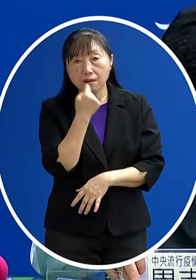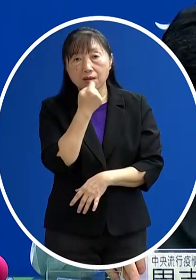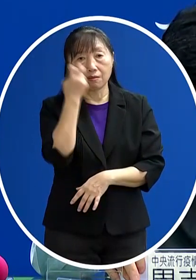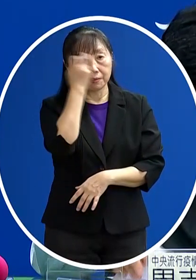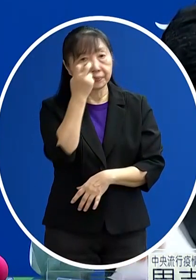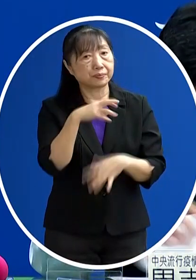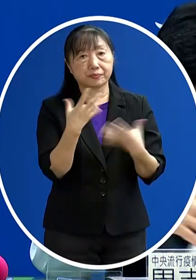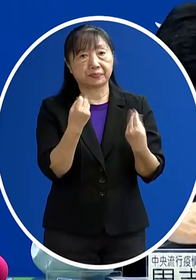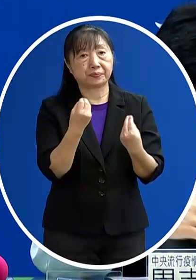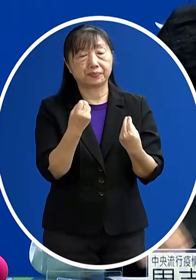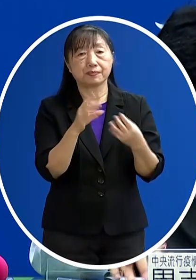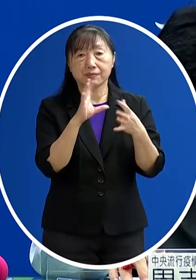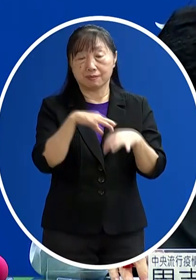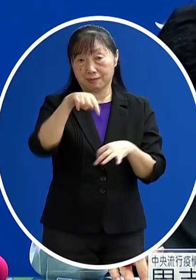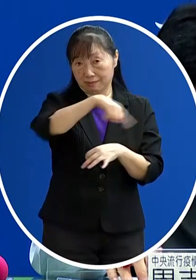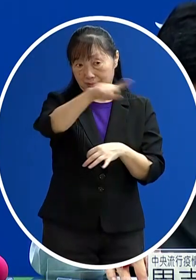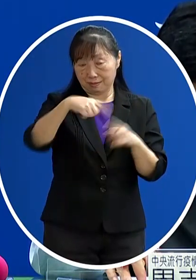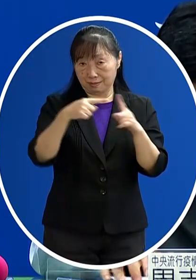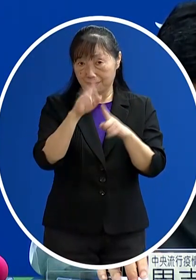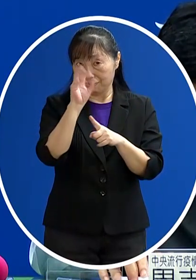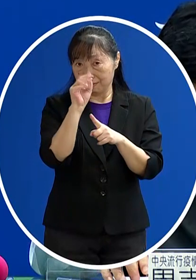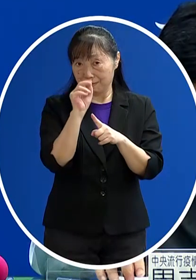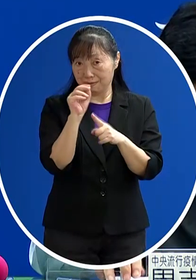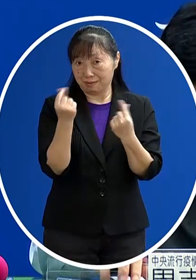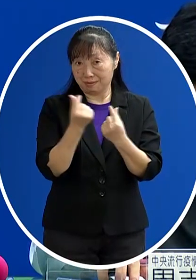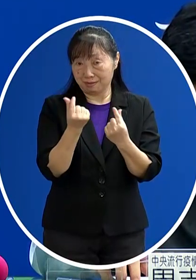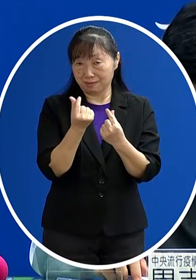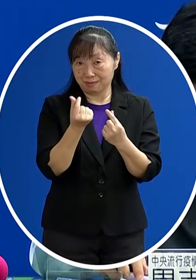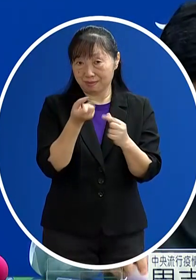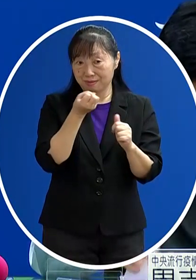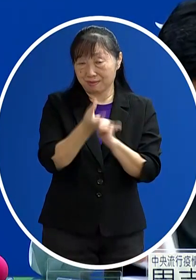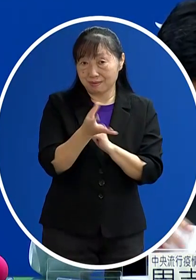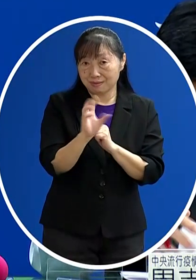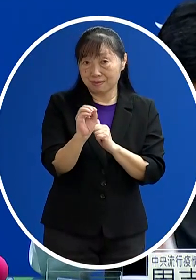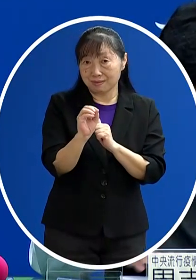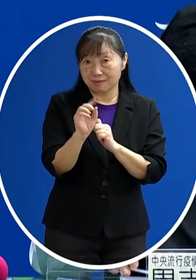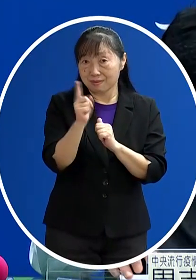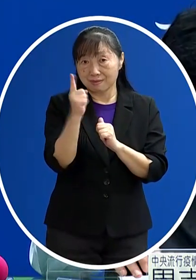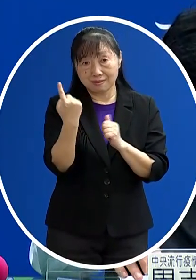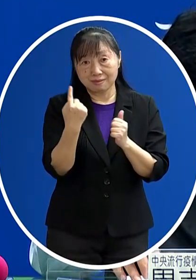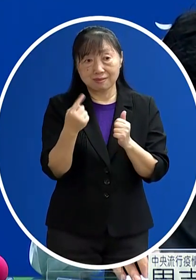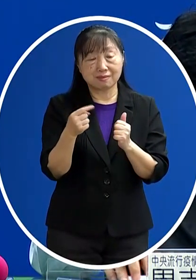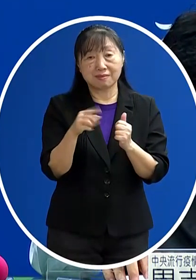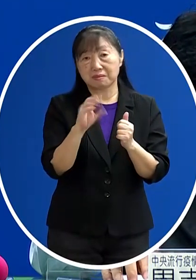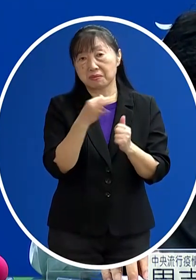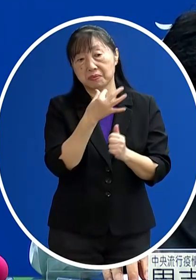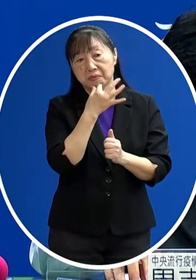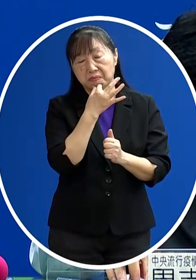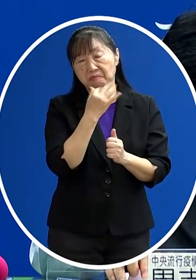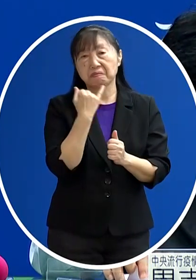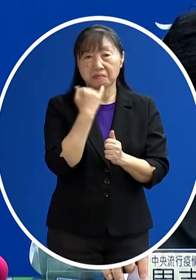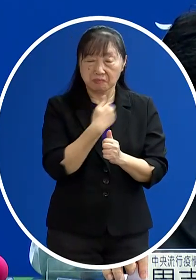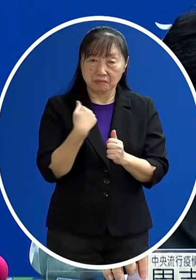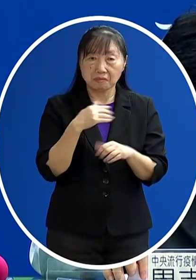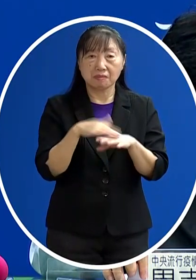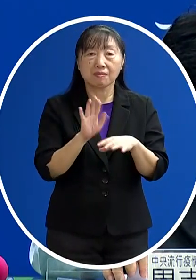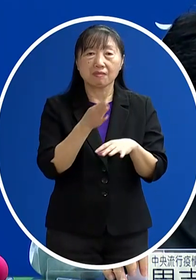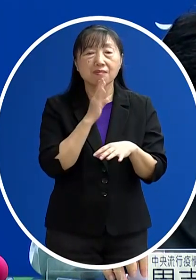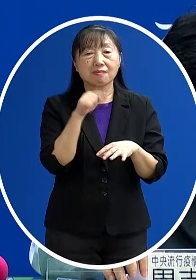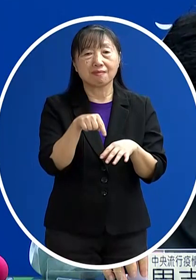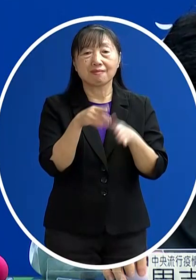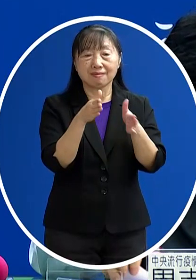檢到的所以這些會不會當中也有這個所謂同源相關的這個病毒的來源 這個也不能排除只是說現在目前來講